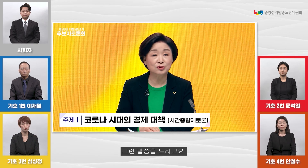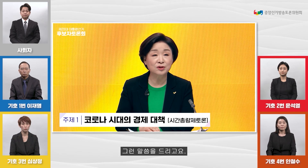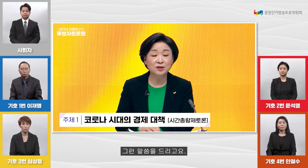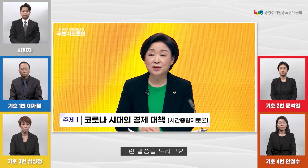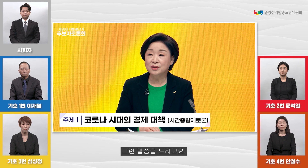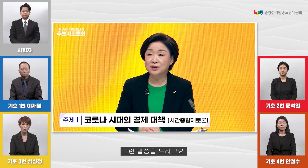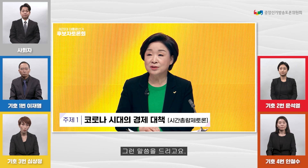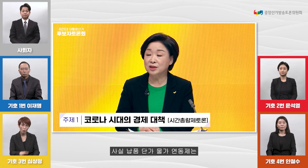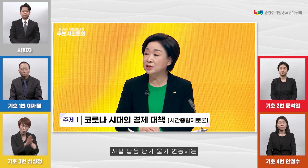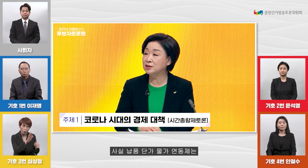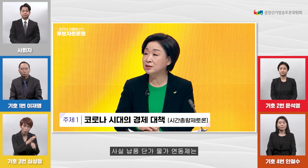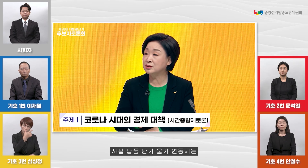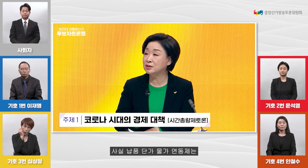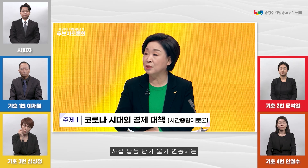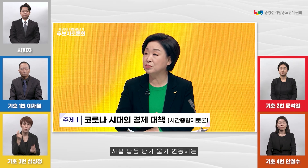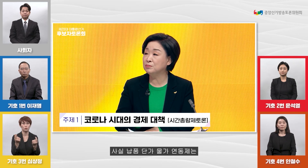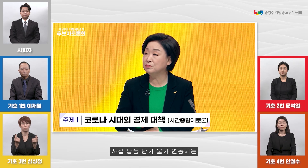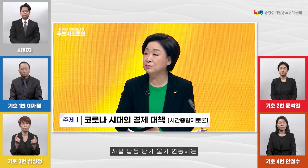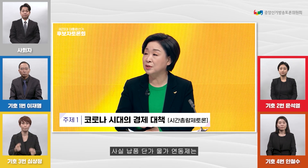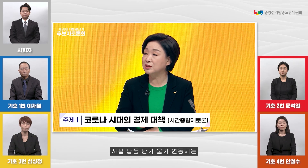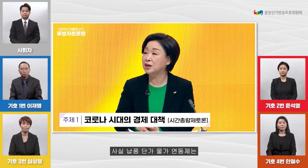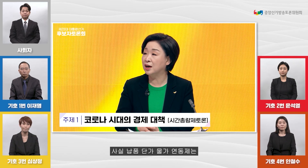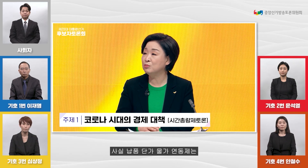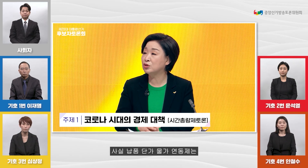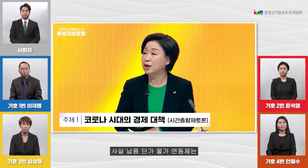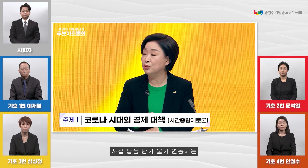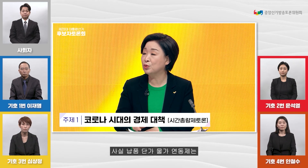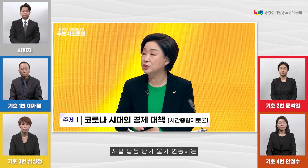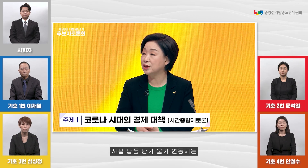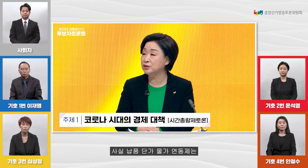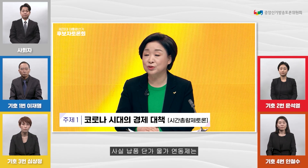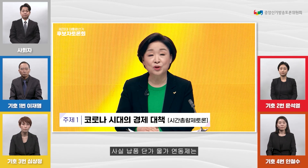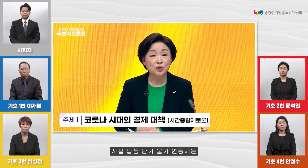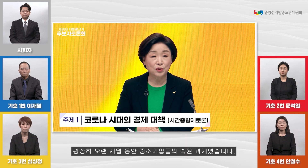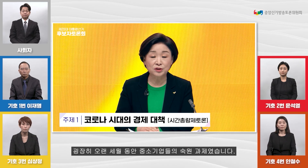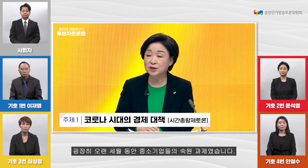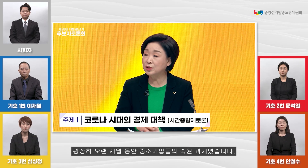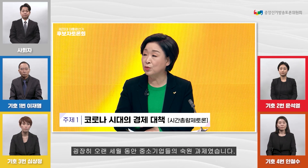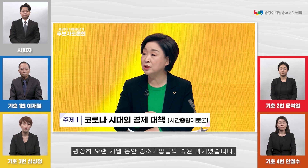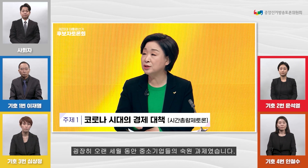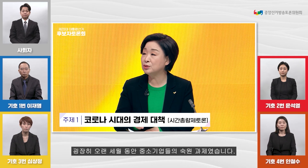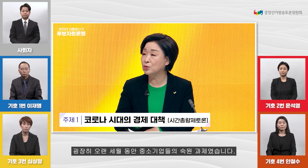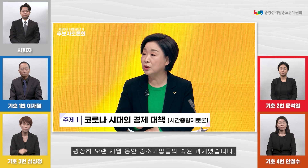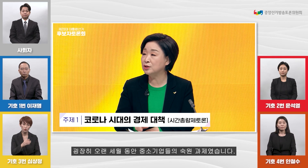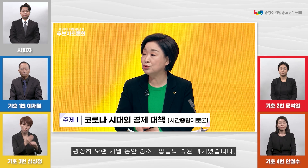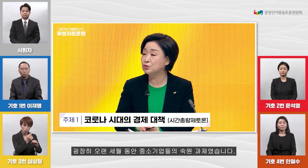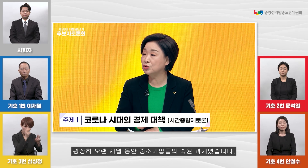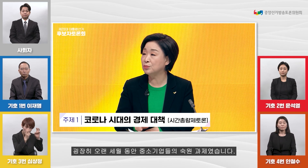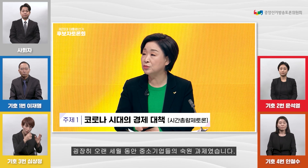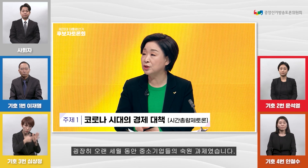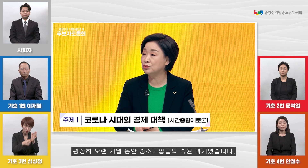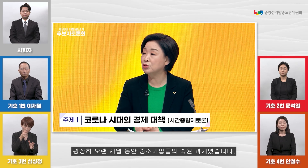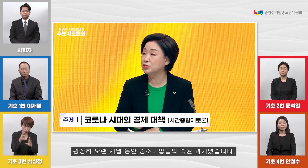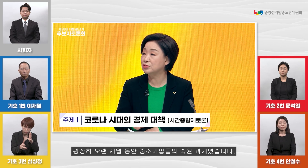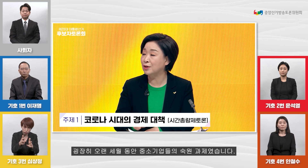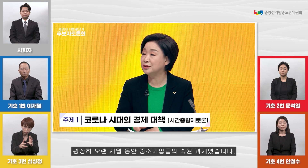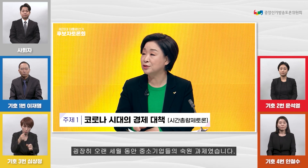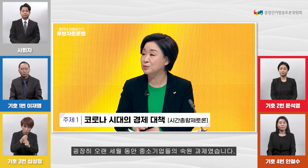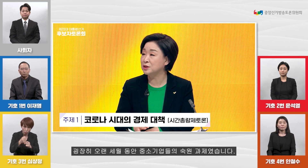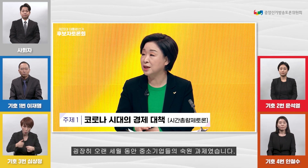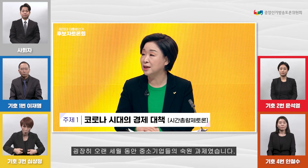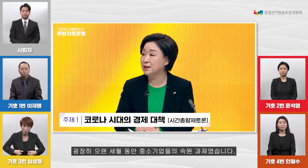말씀을 드리고요. 사실 그 납품 단가, 물가 연동제는 굉장히 오랜 세월 동안 중소기업들의